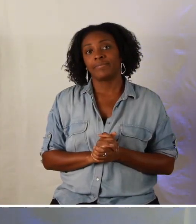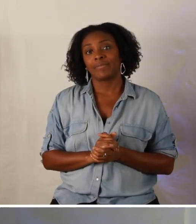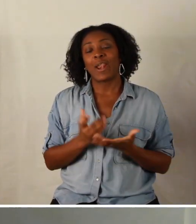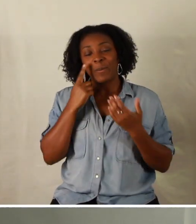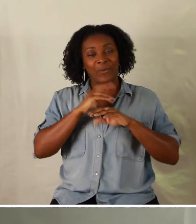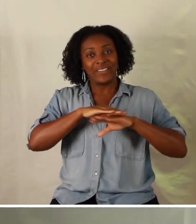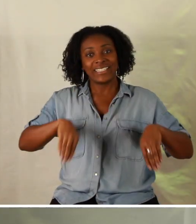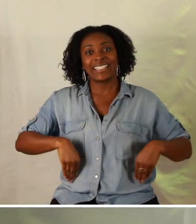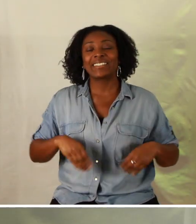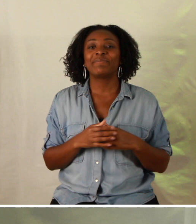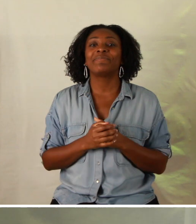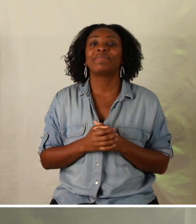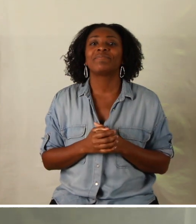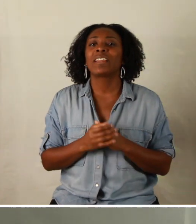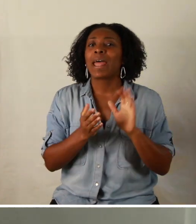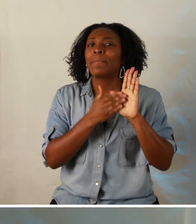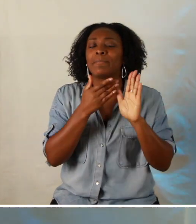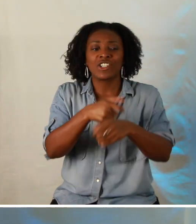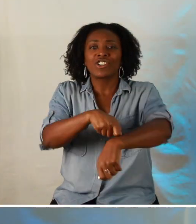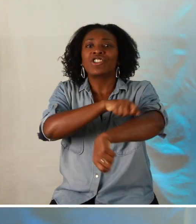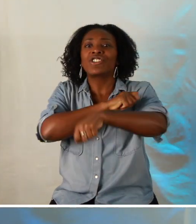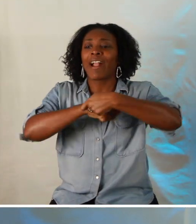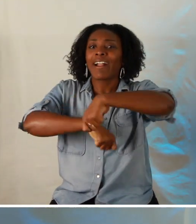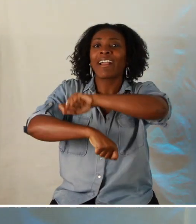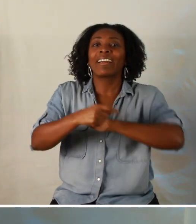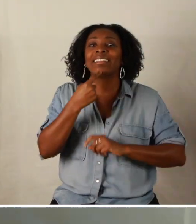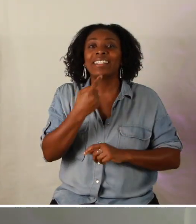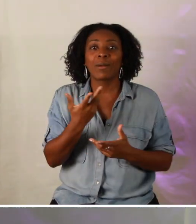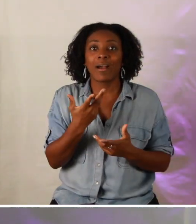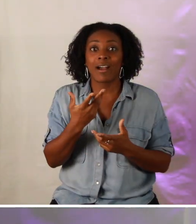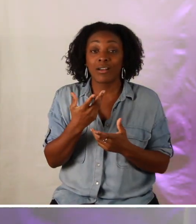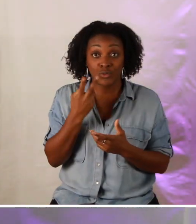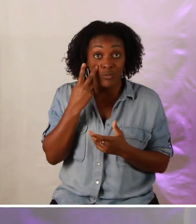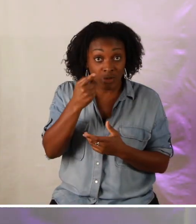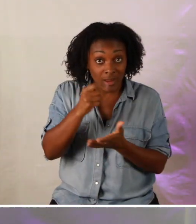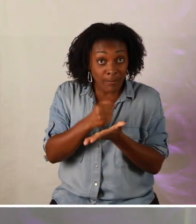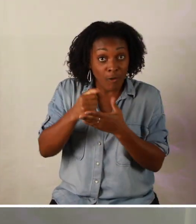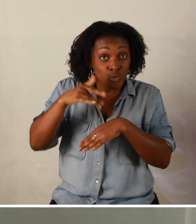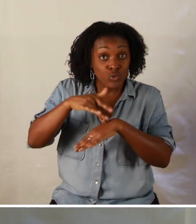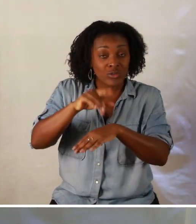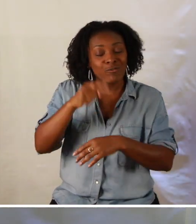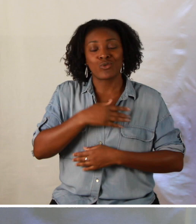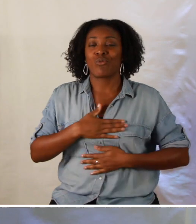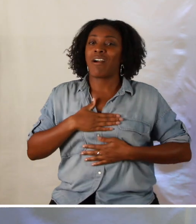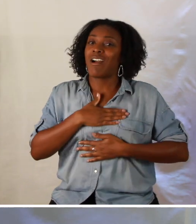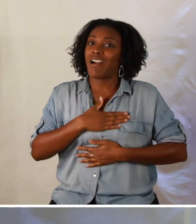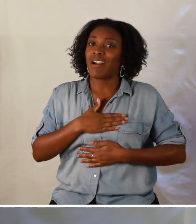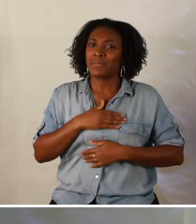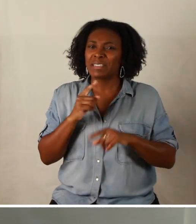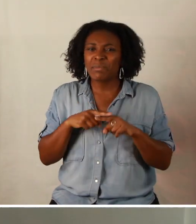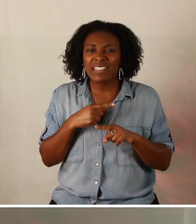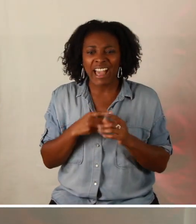conclure, c'est Jacques qui va nous encourager. Il va dire, regardez les épreuves comme un sujet de joie complète. C'est assez bizarre